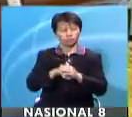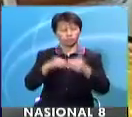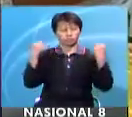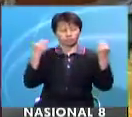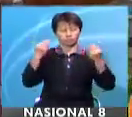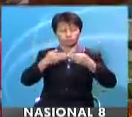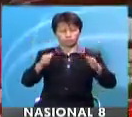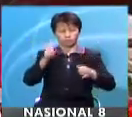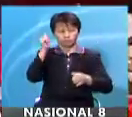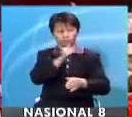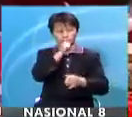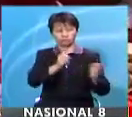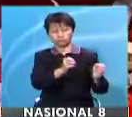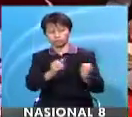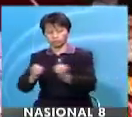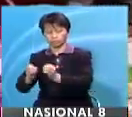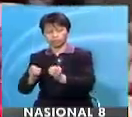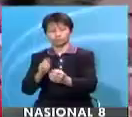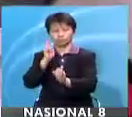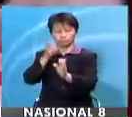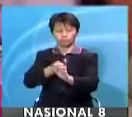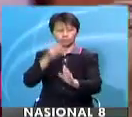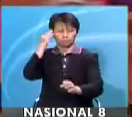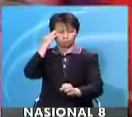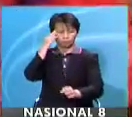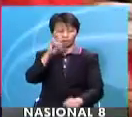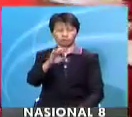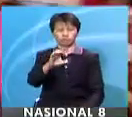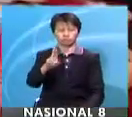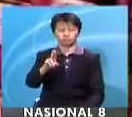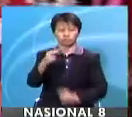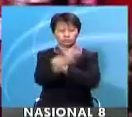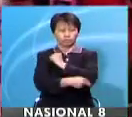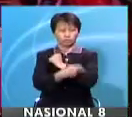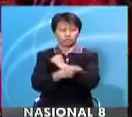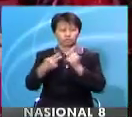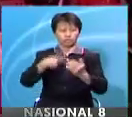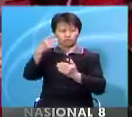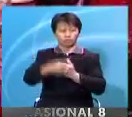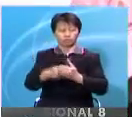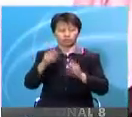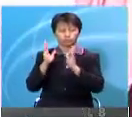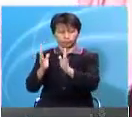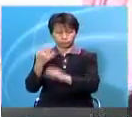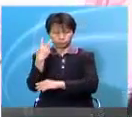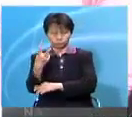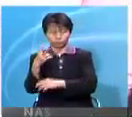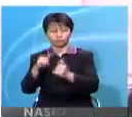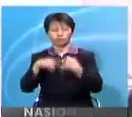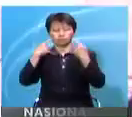Berbuka Puasa Anjuran Bahagian Penyelarasan Penyertaan Bumi Putra ICU Negeri. Program yang memasuki fasa kedua itu